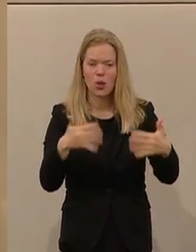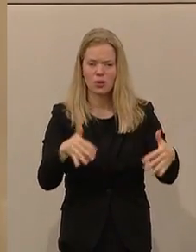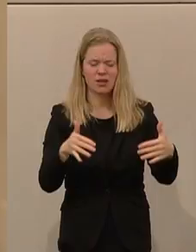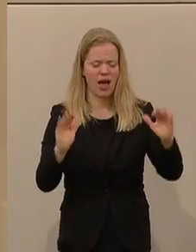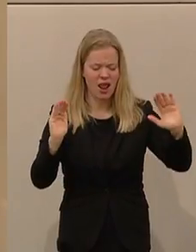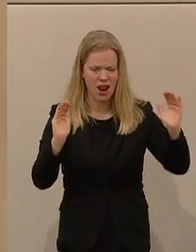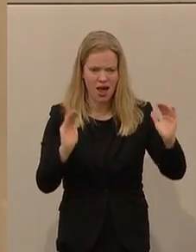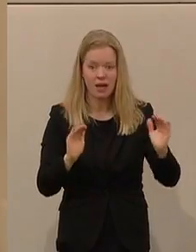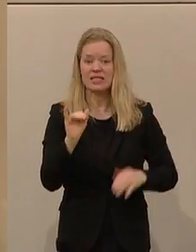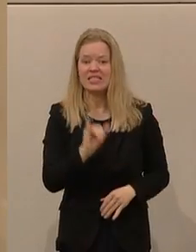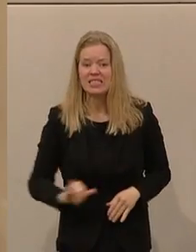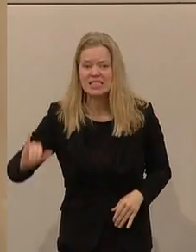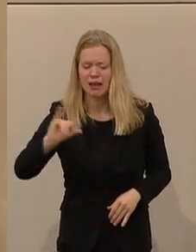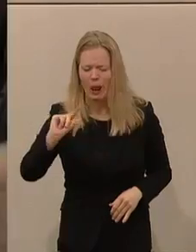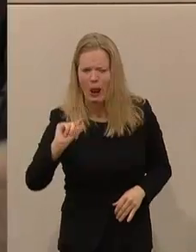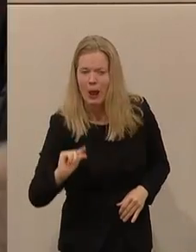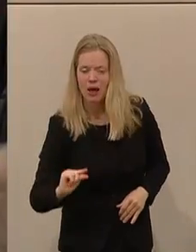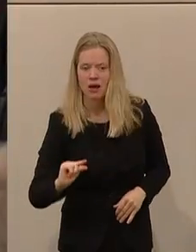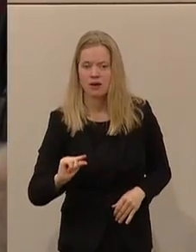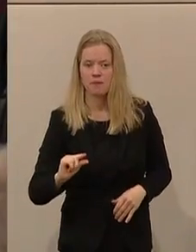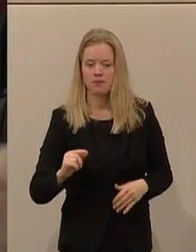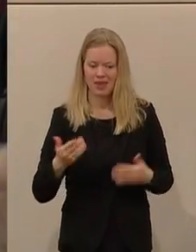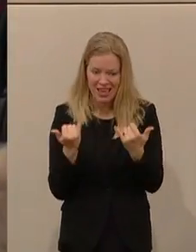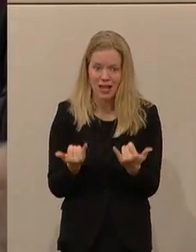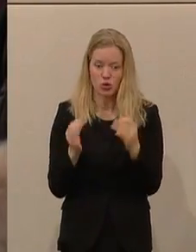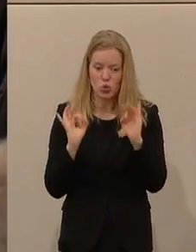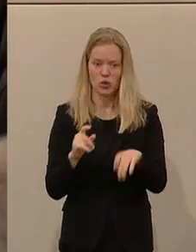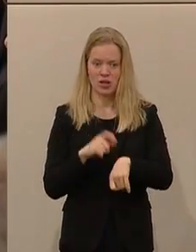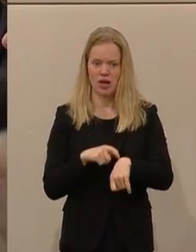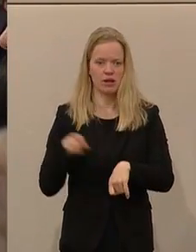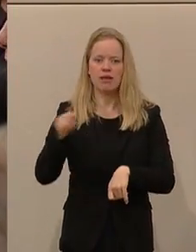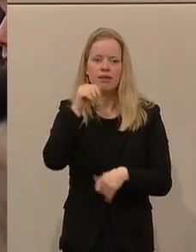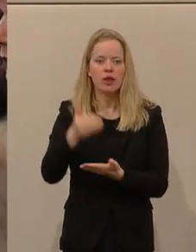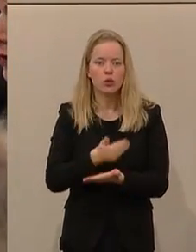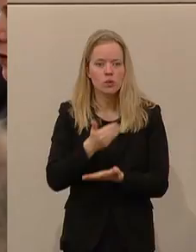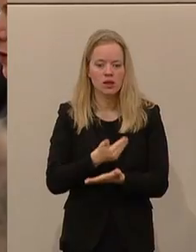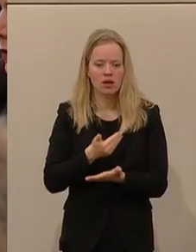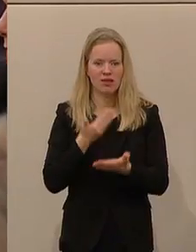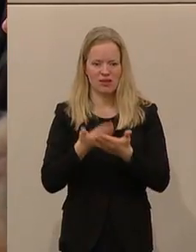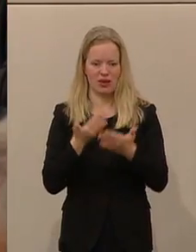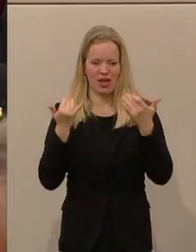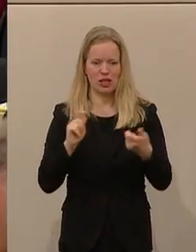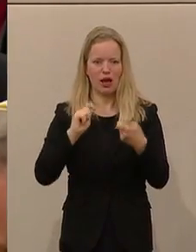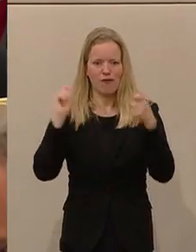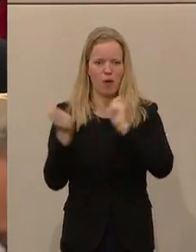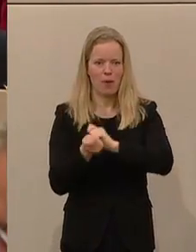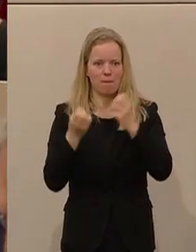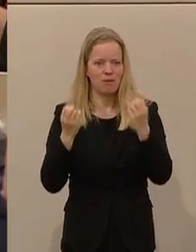niederste Zinsen, weil sie diese Gunst der Stunde nicht nutzen für echte Reformen. Das ist der eigentliche